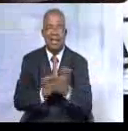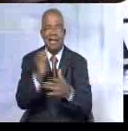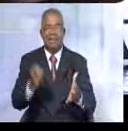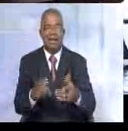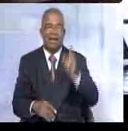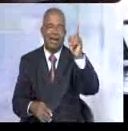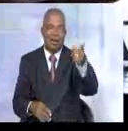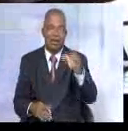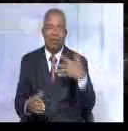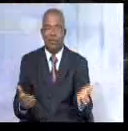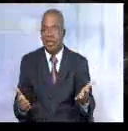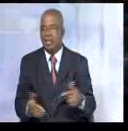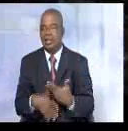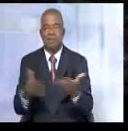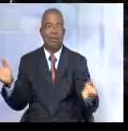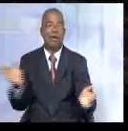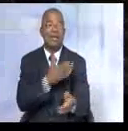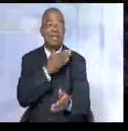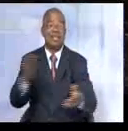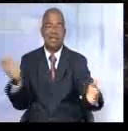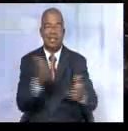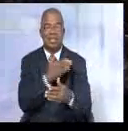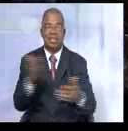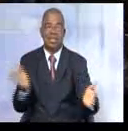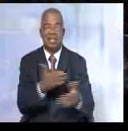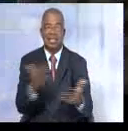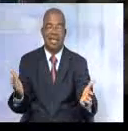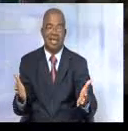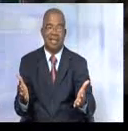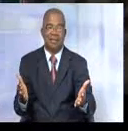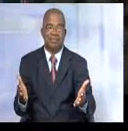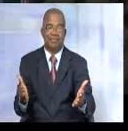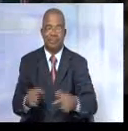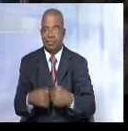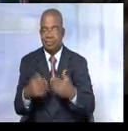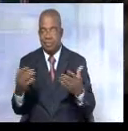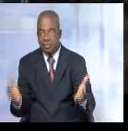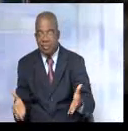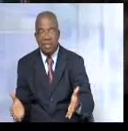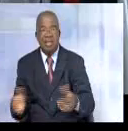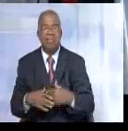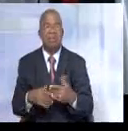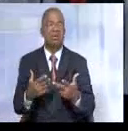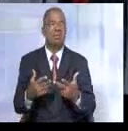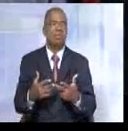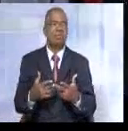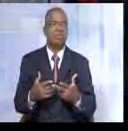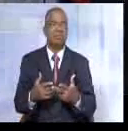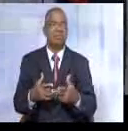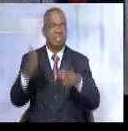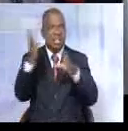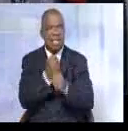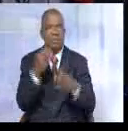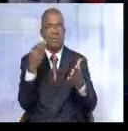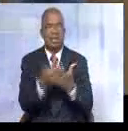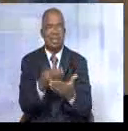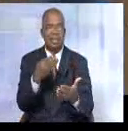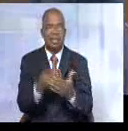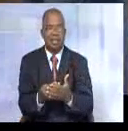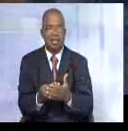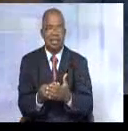Kouassi, plusieurs artistes du genre musical Zouglou, appelés Woyoman, sont à la recherche de leur gagne-pain. C'est le Zouglou à